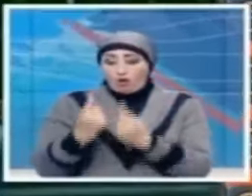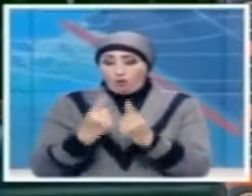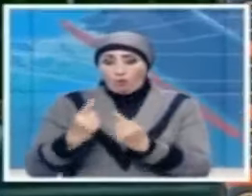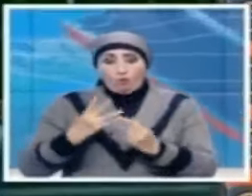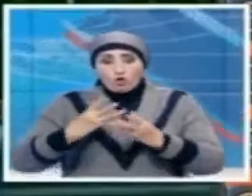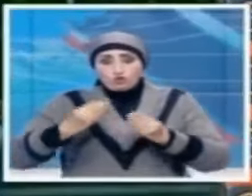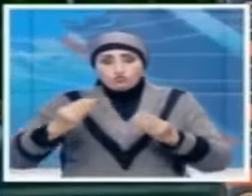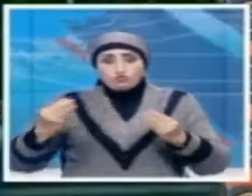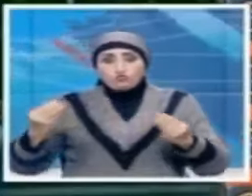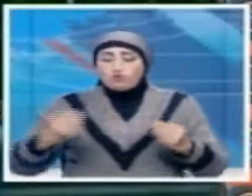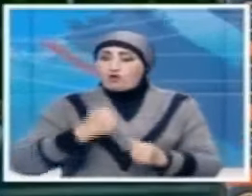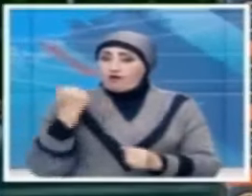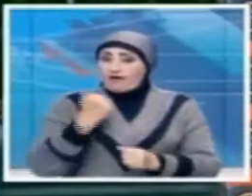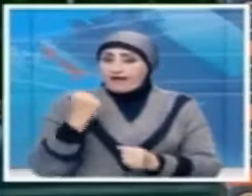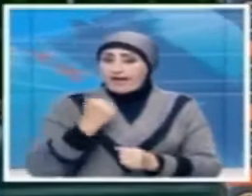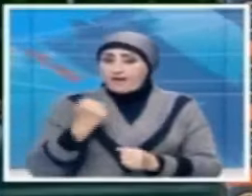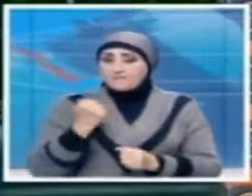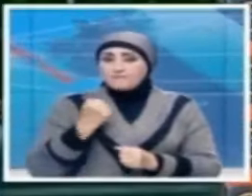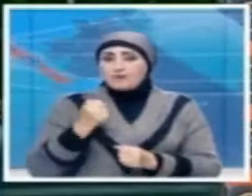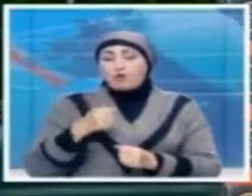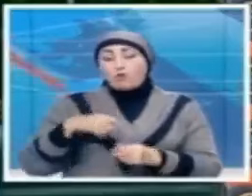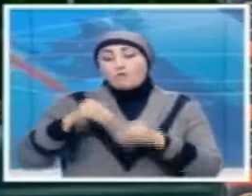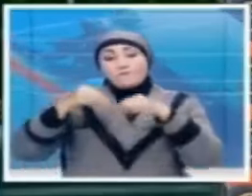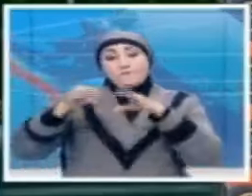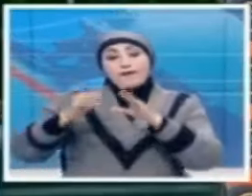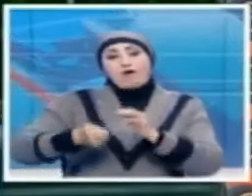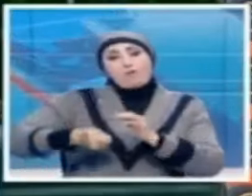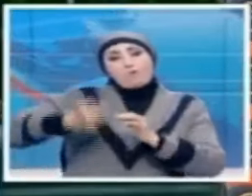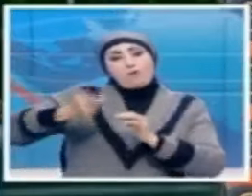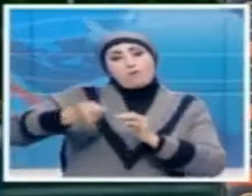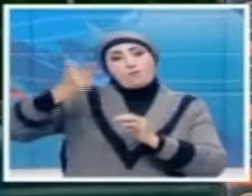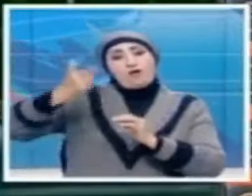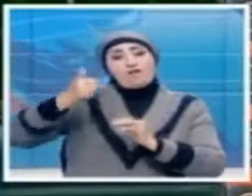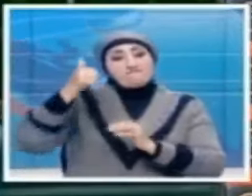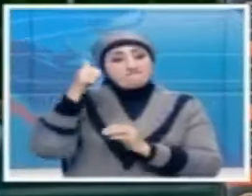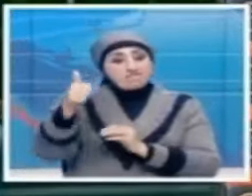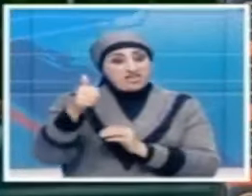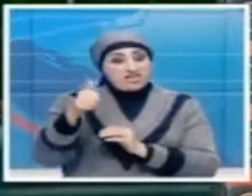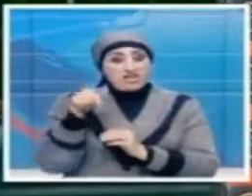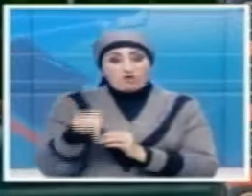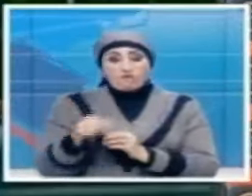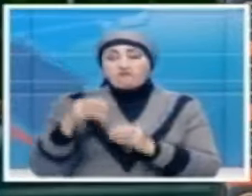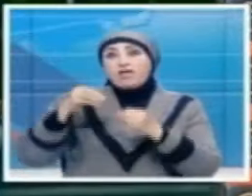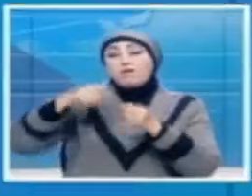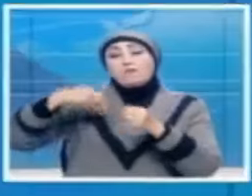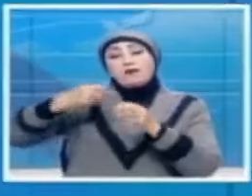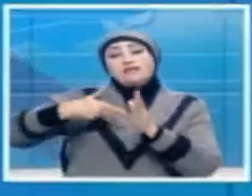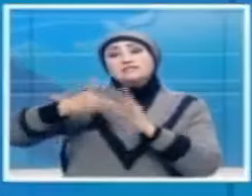المنتج ده منتج عالي وبيتباع بسعر اعلى واغلى بكتير، وبيبقى عندك فرص تصدير.